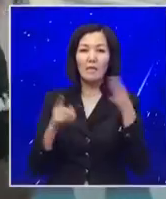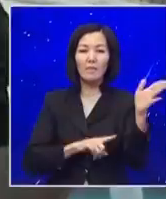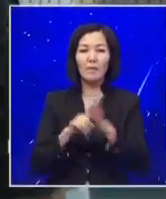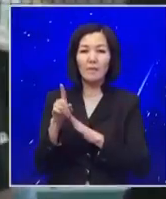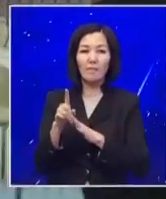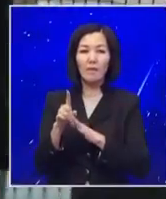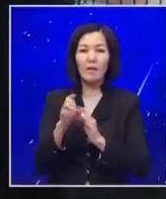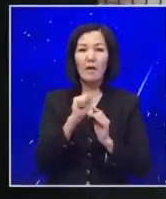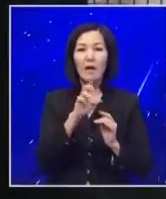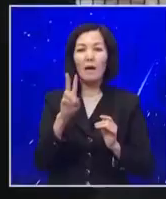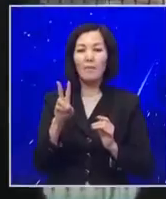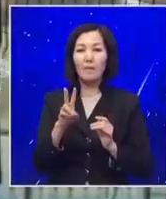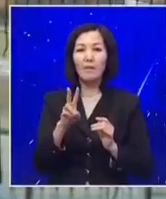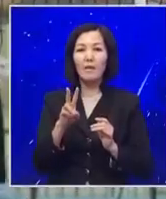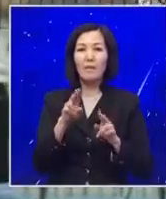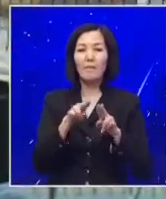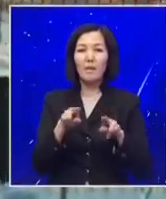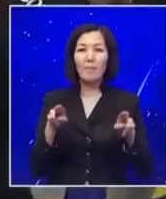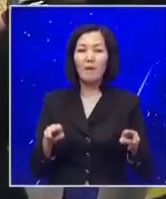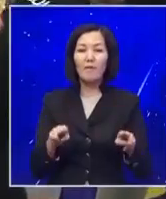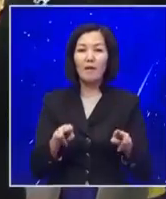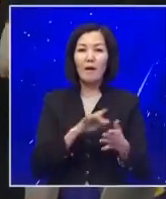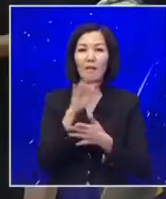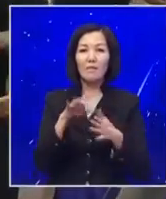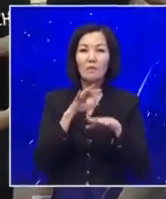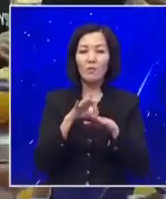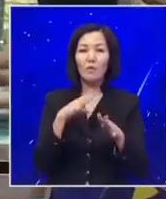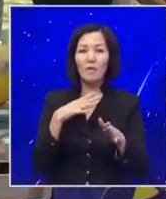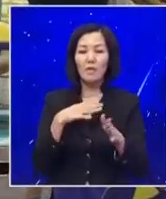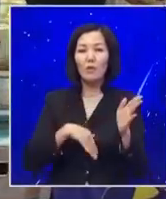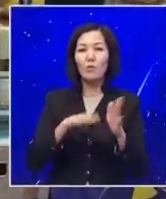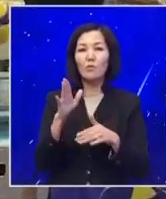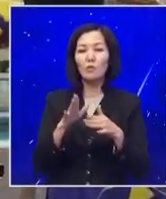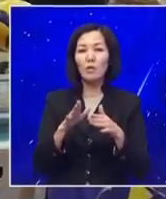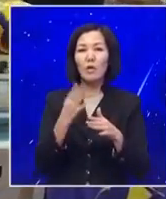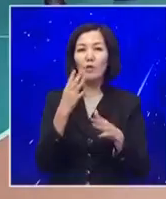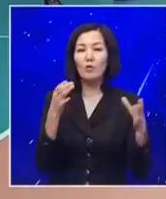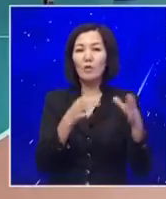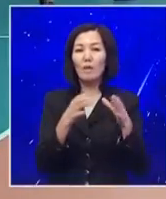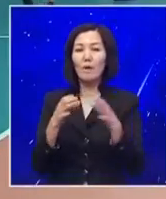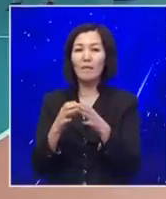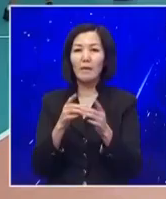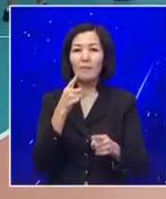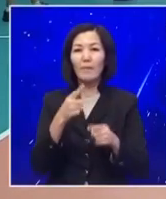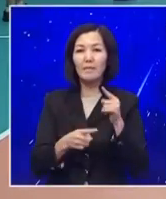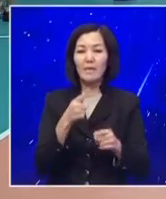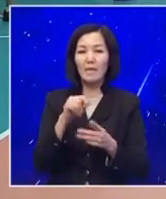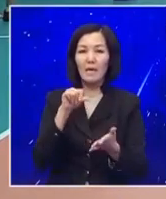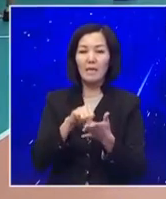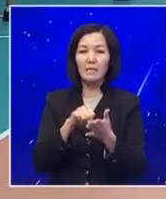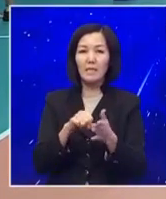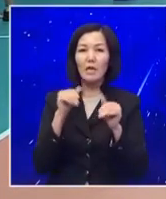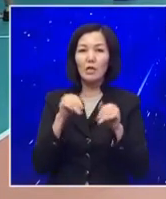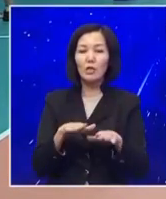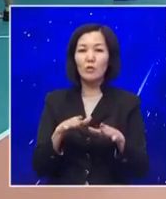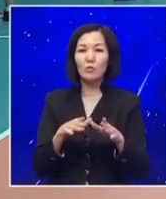Ол кезең ақпан айында Петропавл қаласында жалауын желбіретін болады. Онда үздік шыққан 4 команда плей-офф бәсекесіне жіберіледі. Бұл шешуші